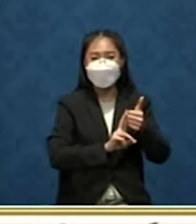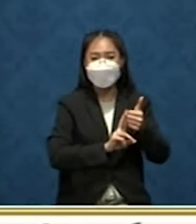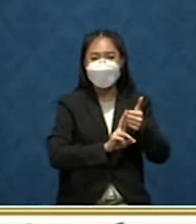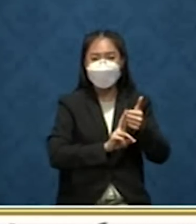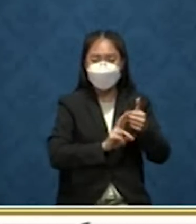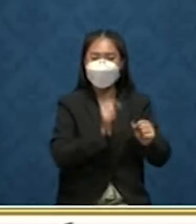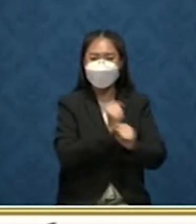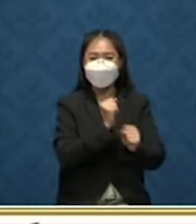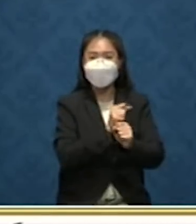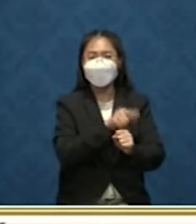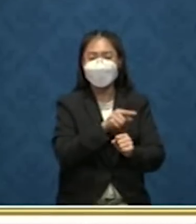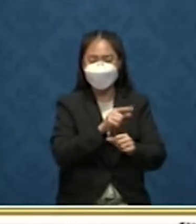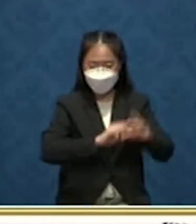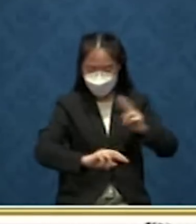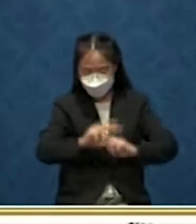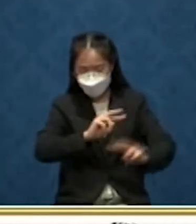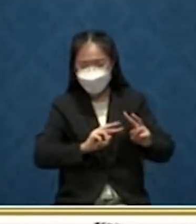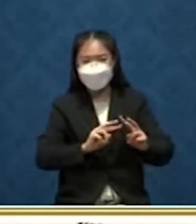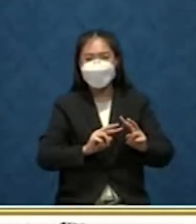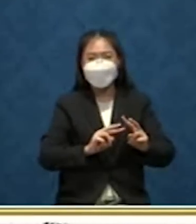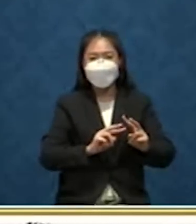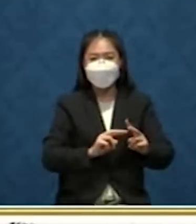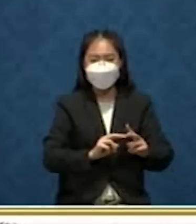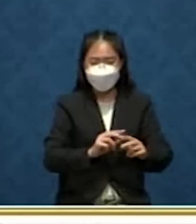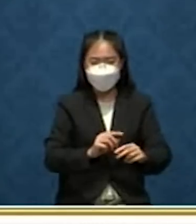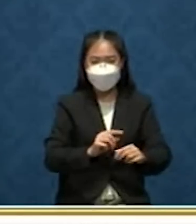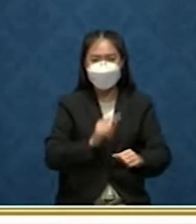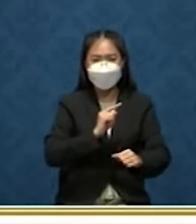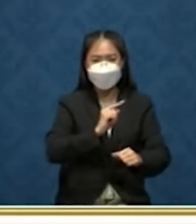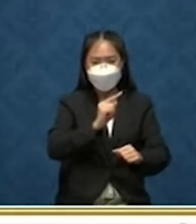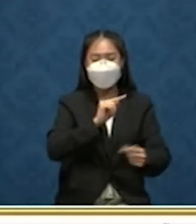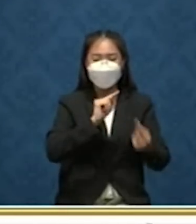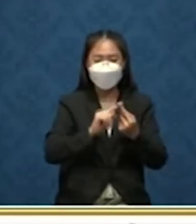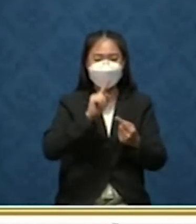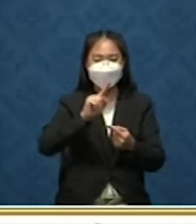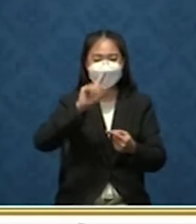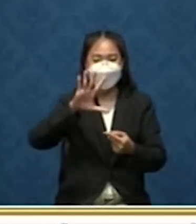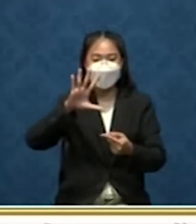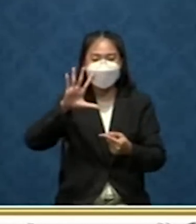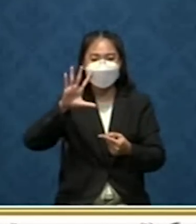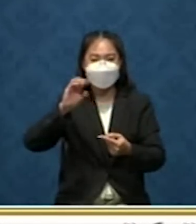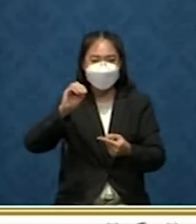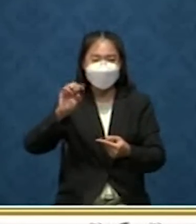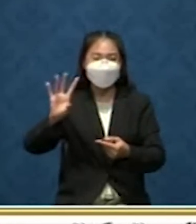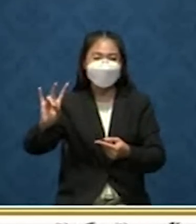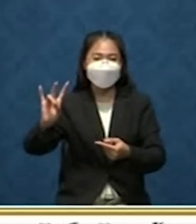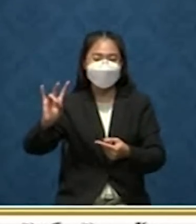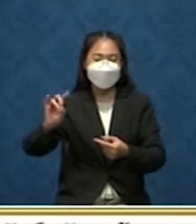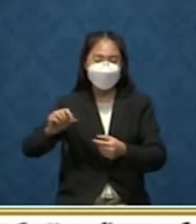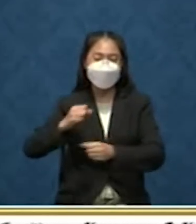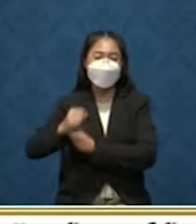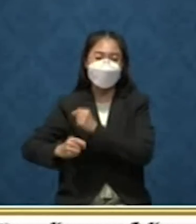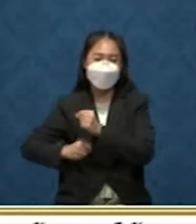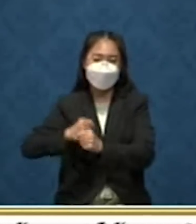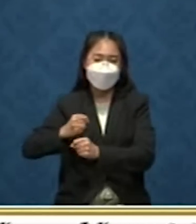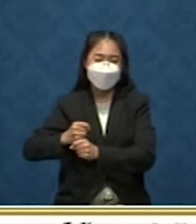อเรื่องไ้ไม่กี่วนหลงการบุคคลแต่ก็เพิงมาแ้ง 157 เอากันเงียเงียบเมื่อช่งสิ้นปีดันั้นคร